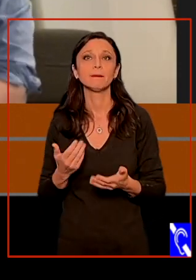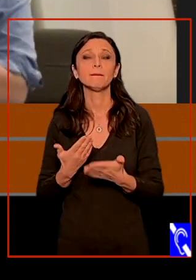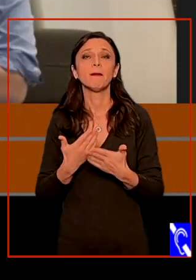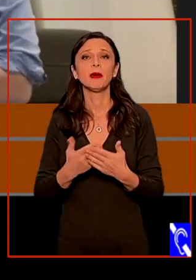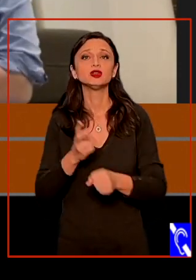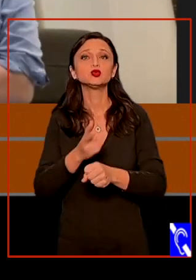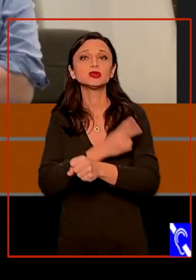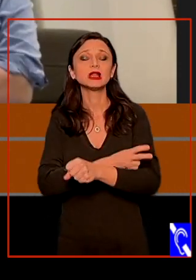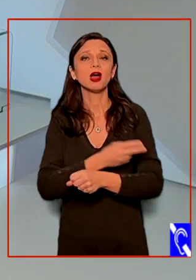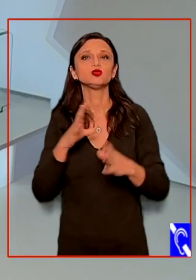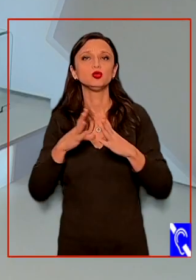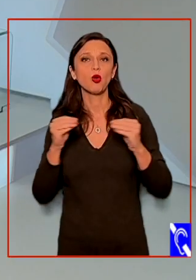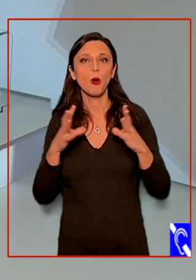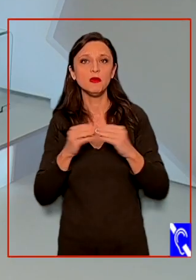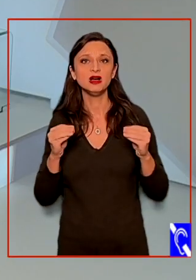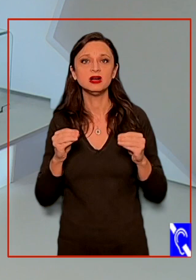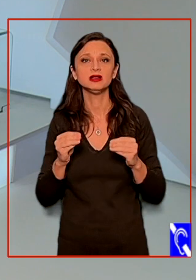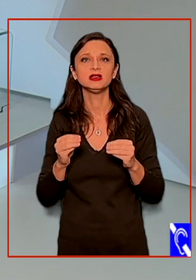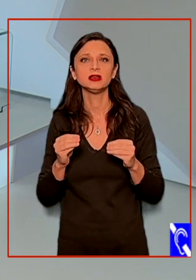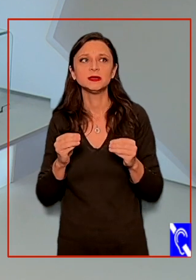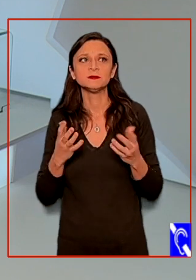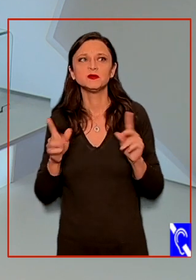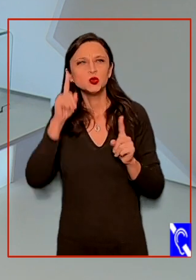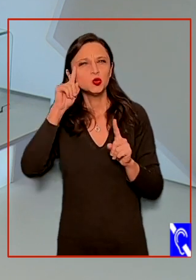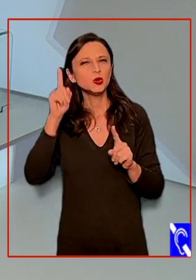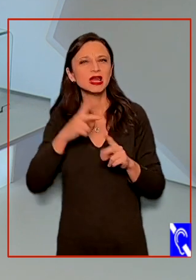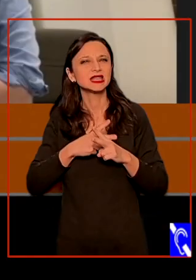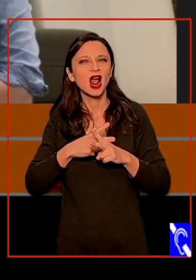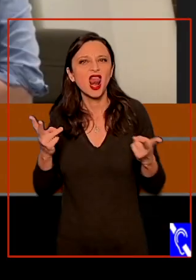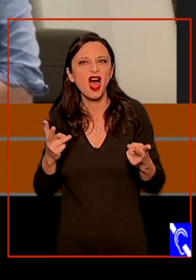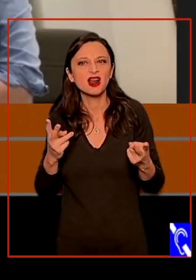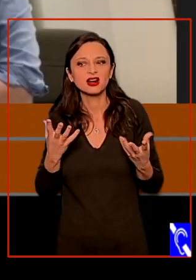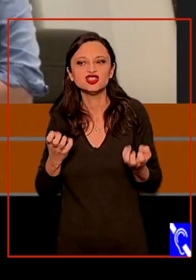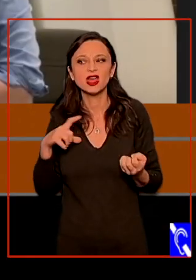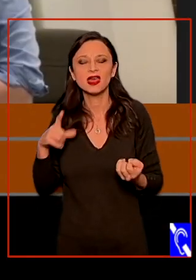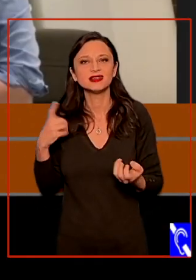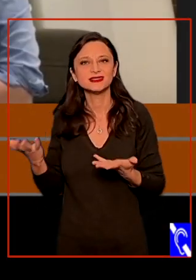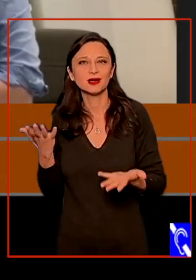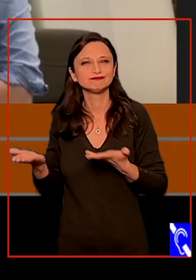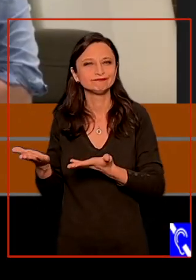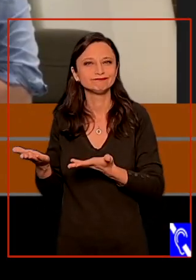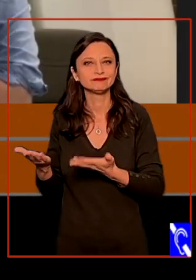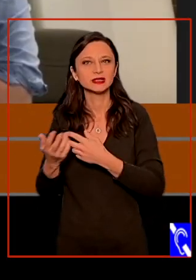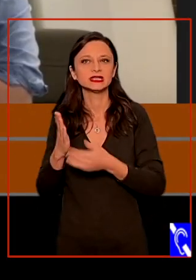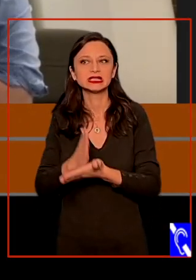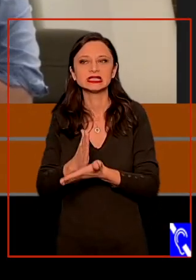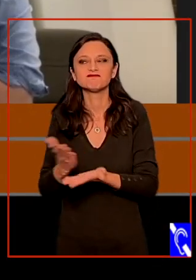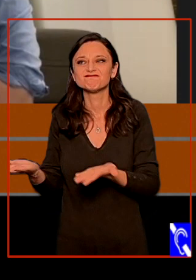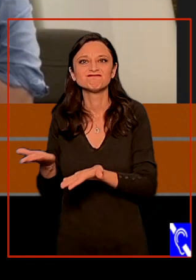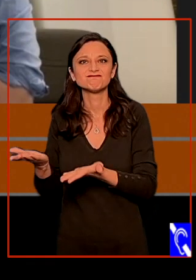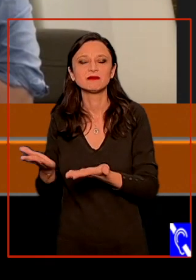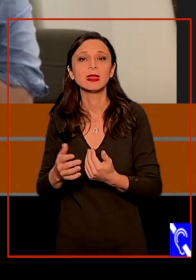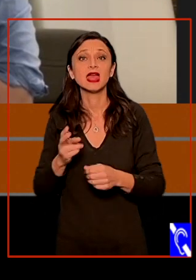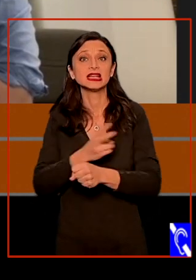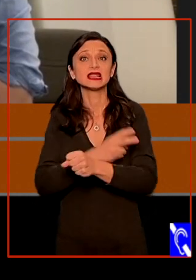pentru statul român însuși nu e clar ce sunt ele. Iar această problemă apare în momentul în care